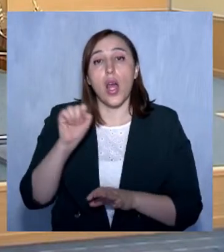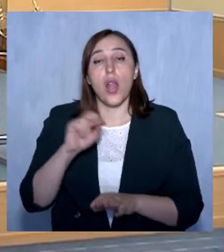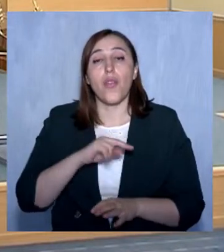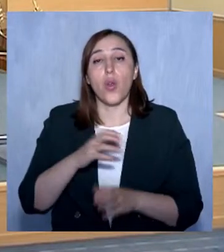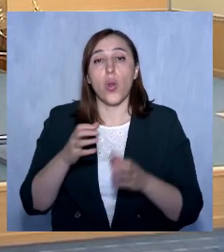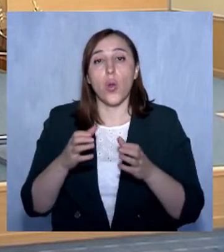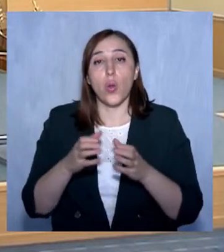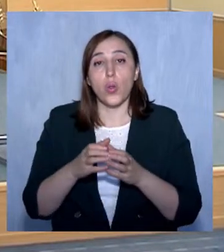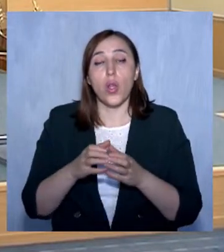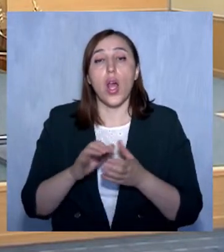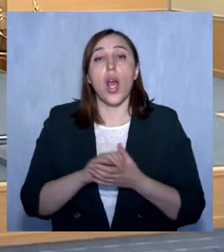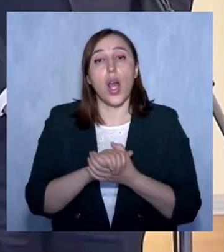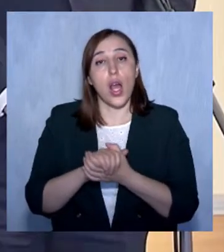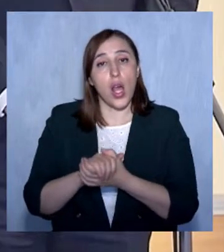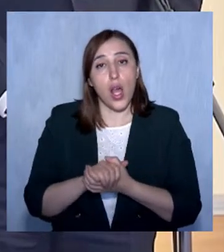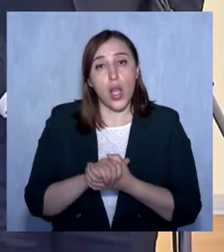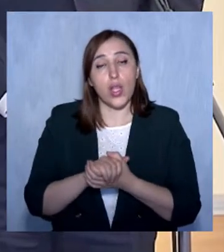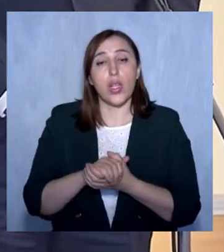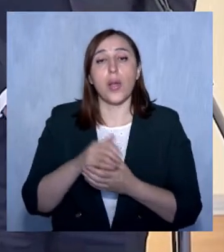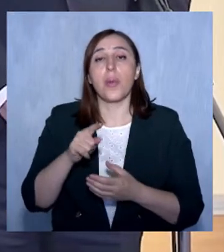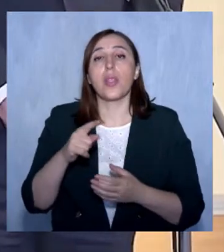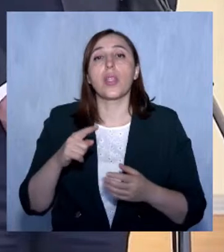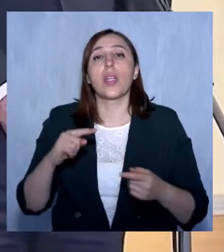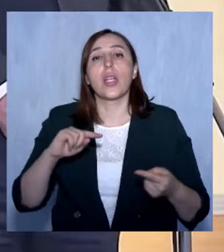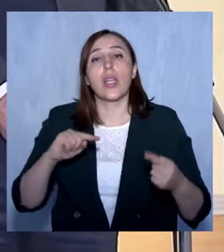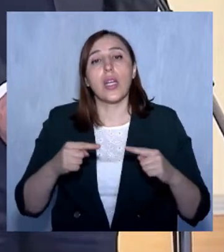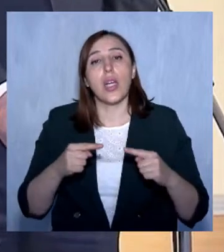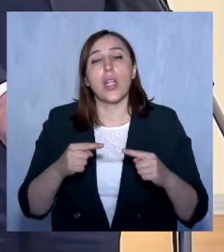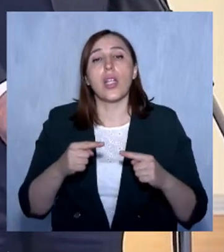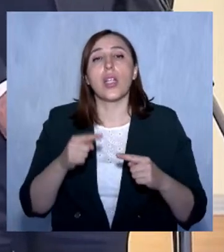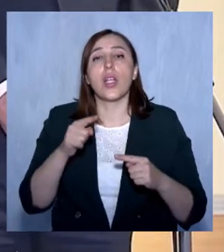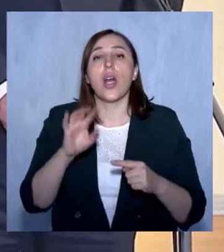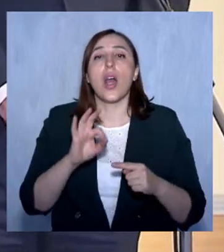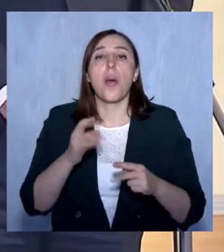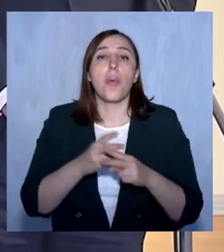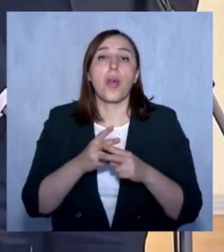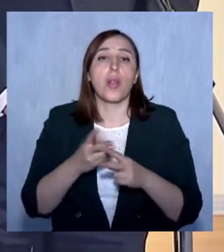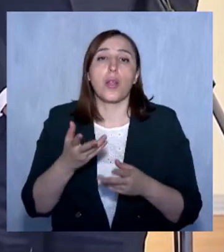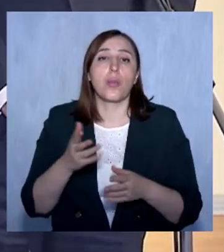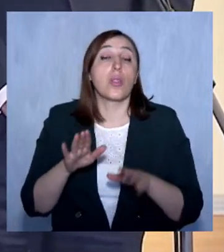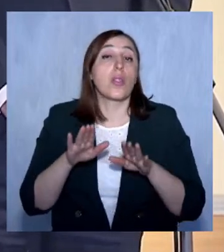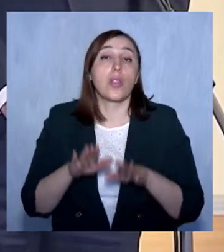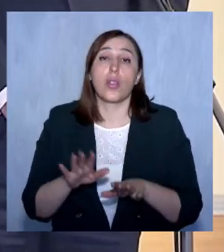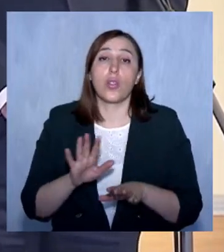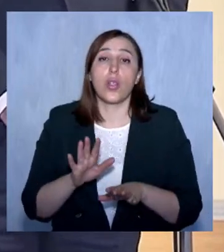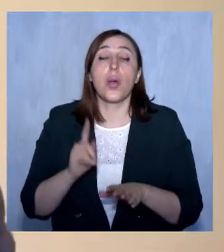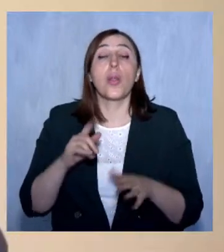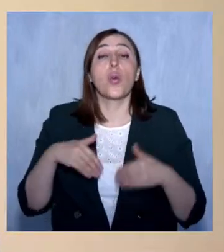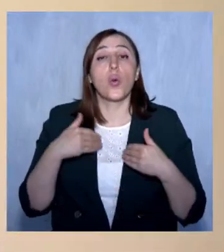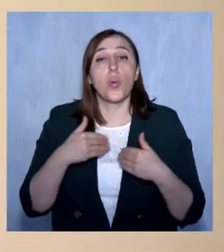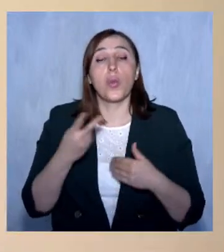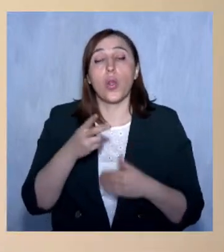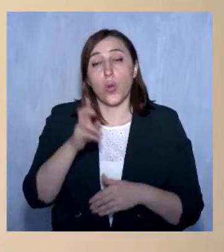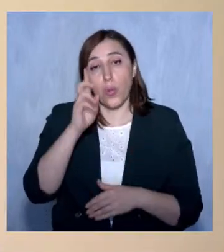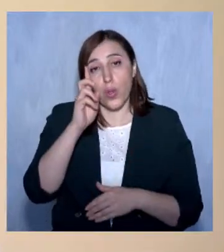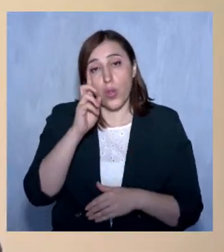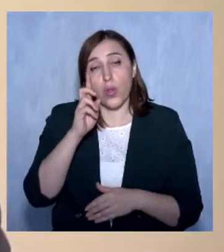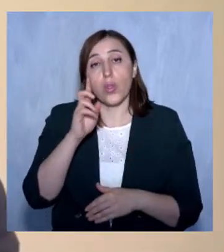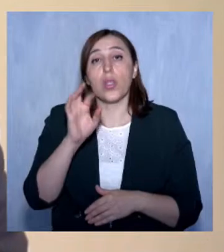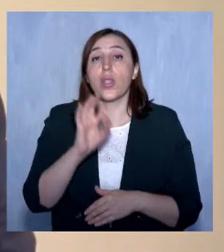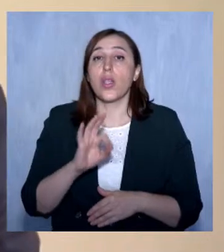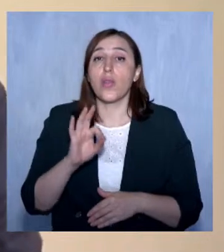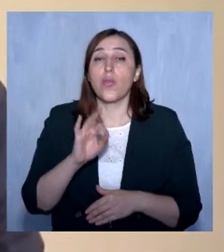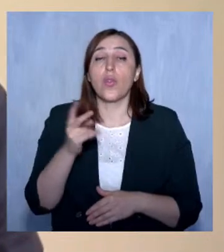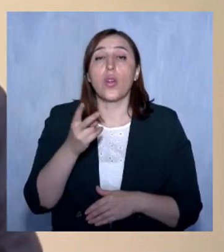եր հաղություն հաստատելու կամ հակամարդություն կարգավորելու հարթակ չէ, բայց է սուրախ են, որեն մնում է համաժակ ձևաճապ երկու երկրների համար,